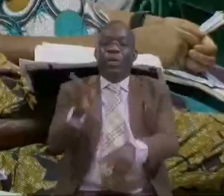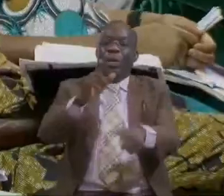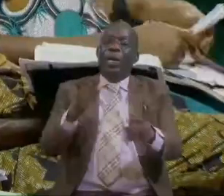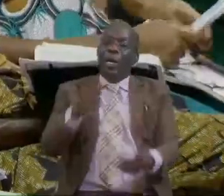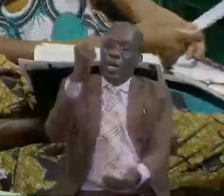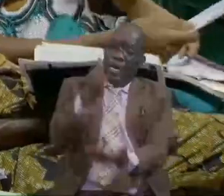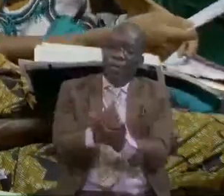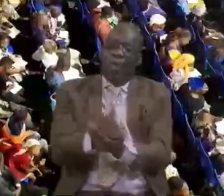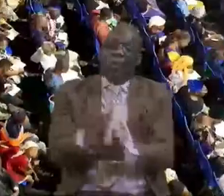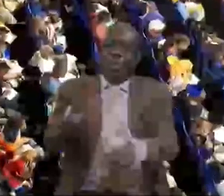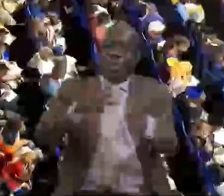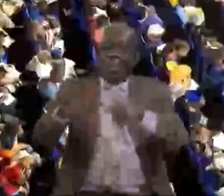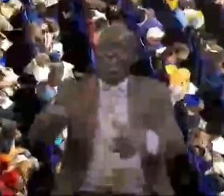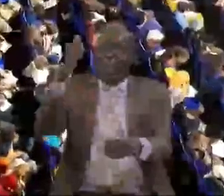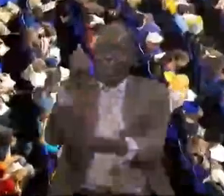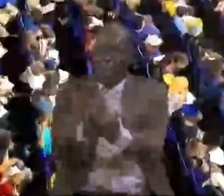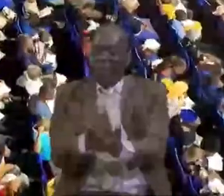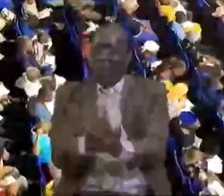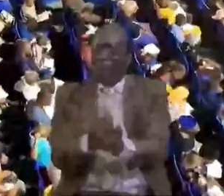tu vas dire amen.